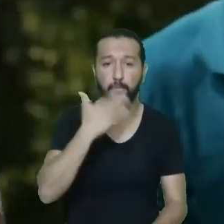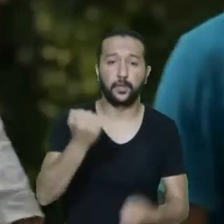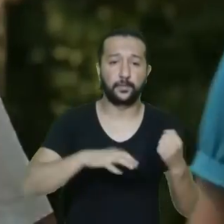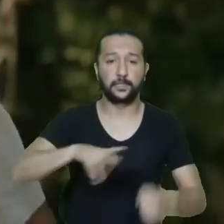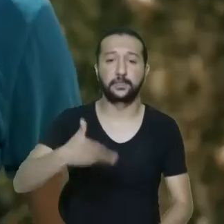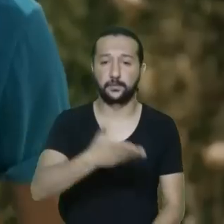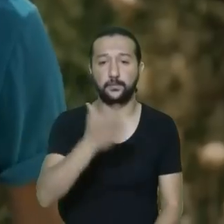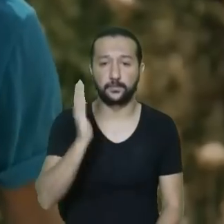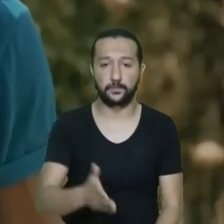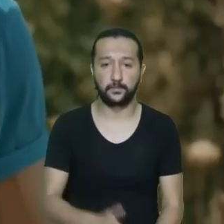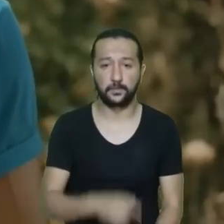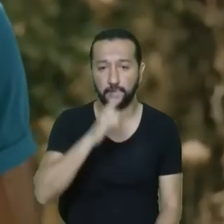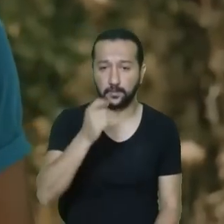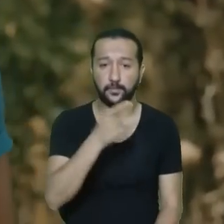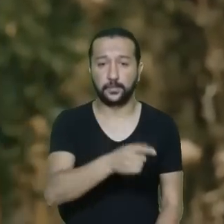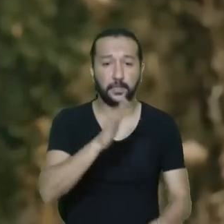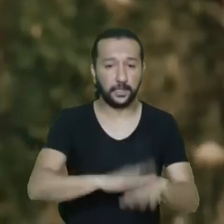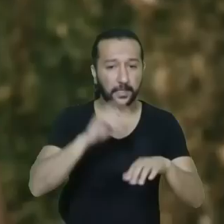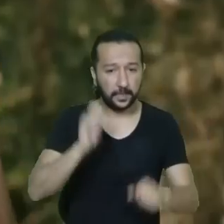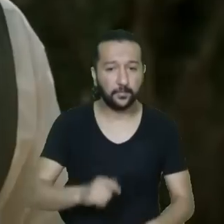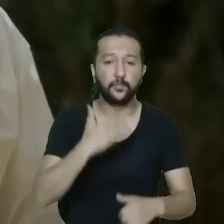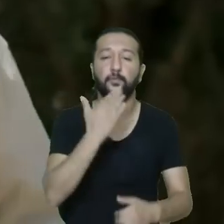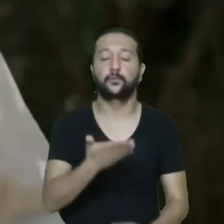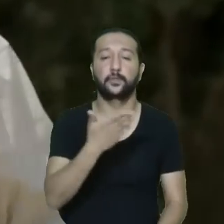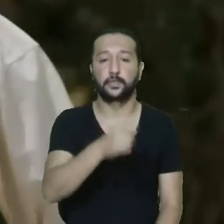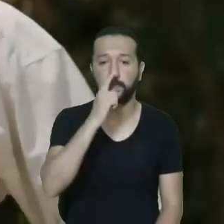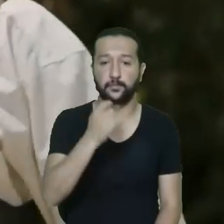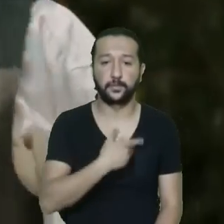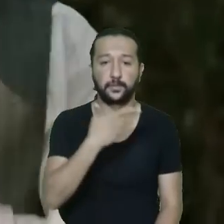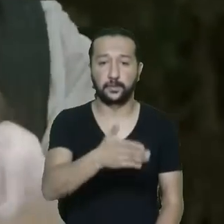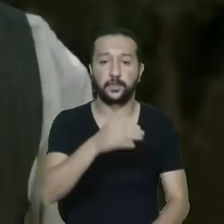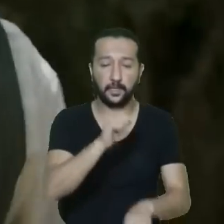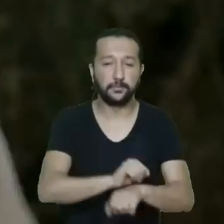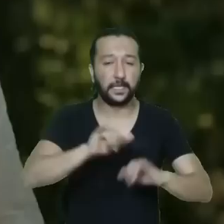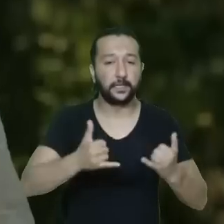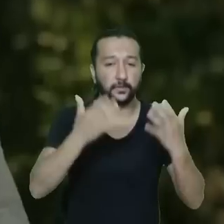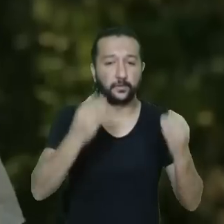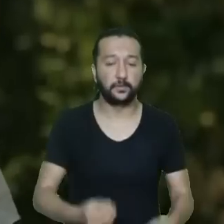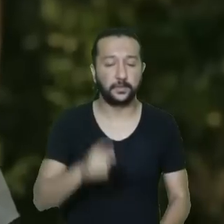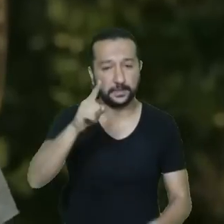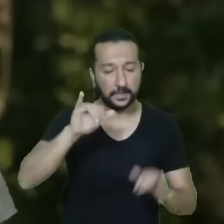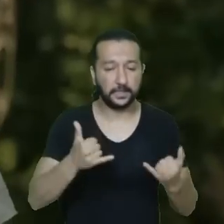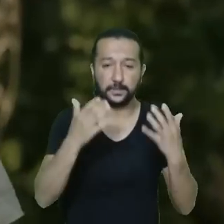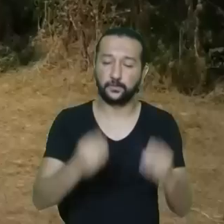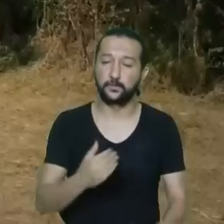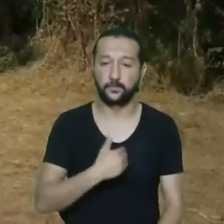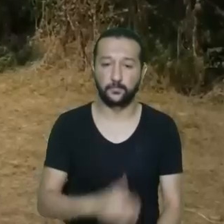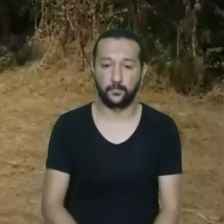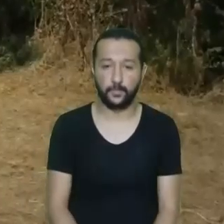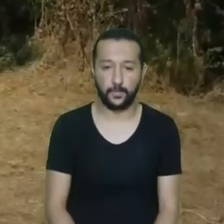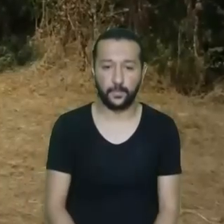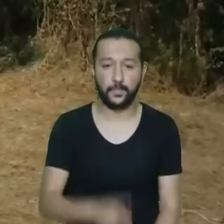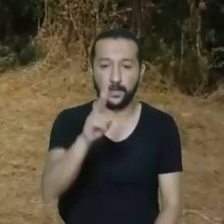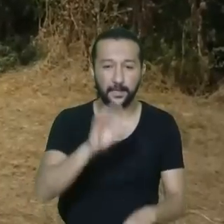Arabayı çalmışlar. Bırakın bizi ya bulurum ben. Kalacaklar bizim hapusta mühavratçılığımızı.